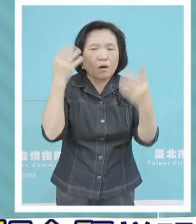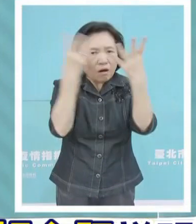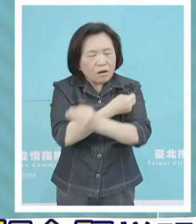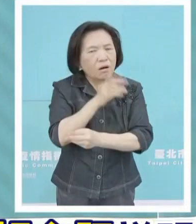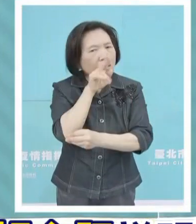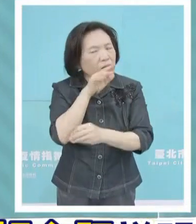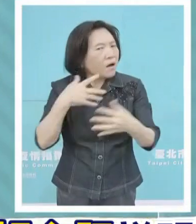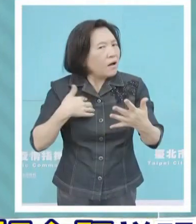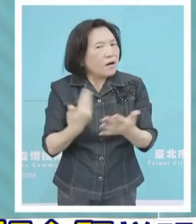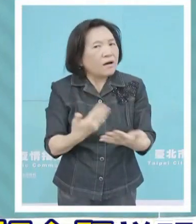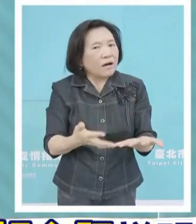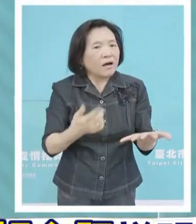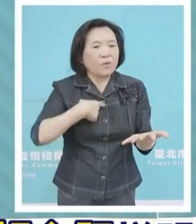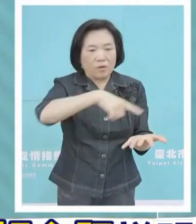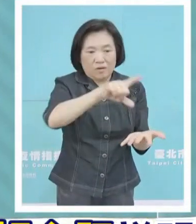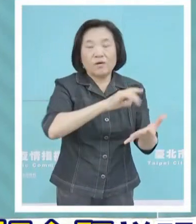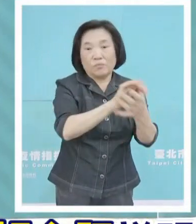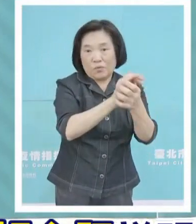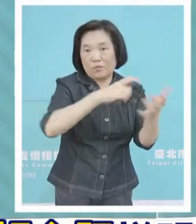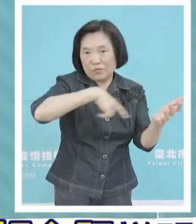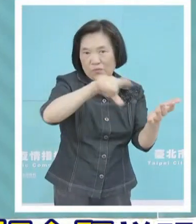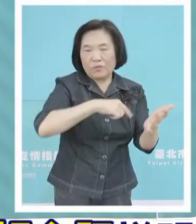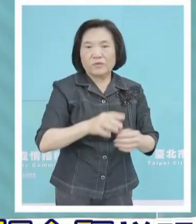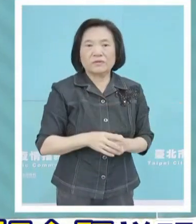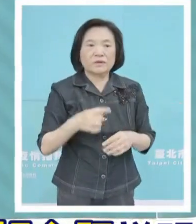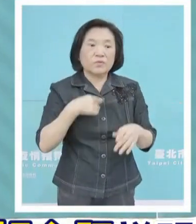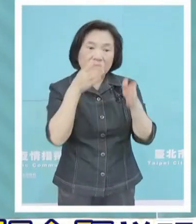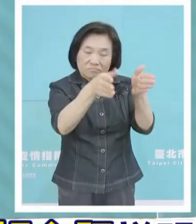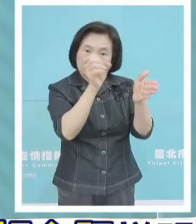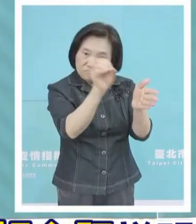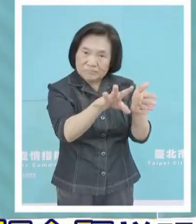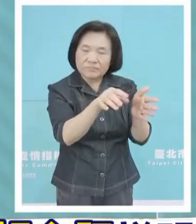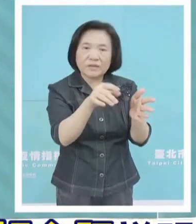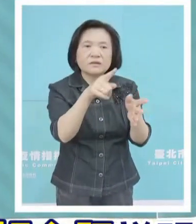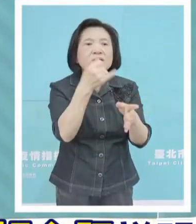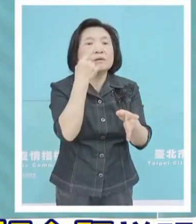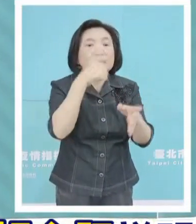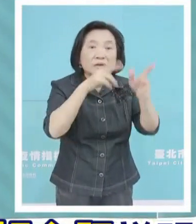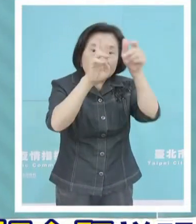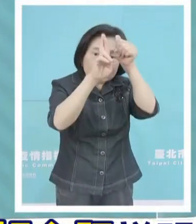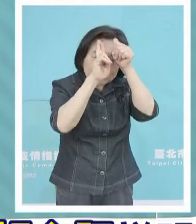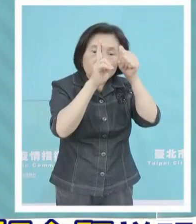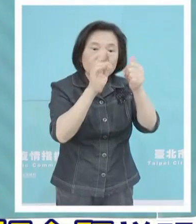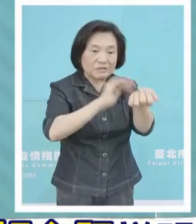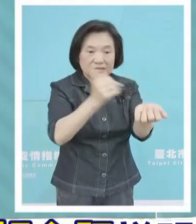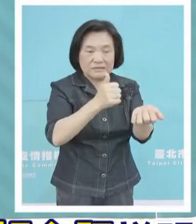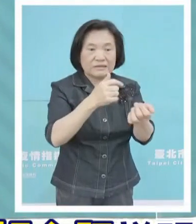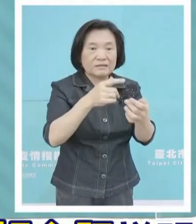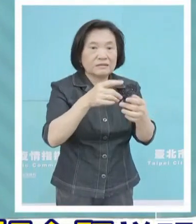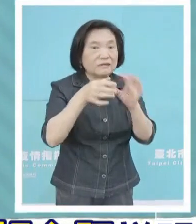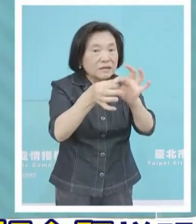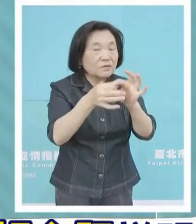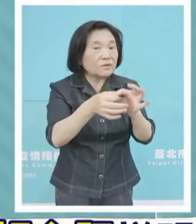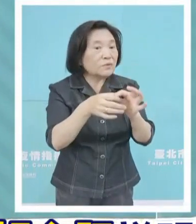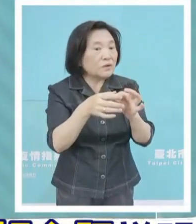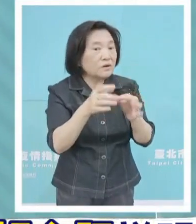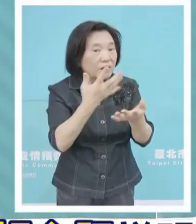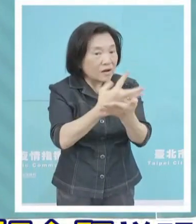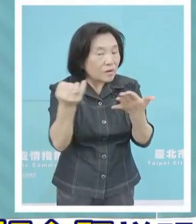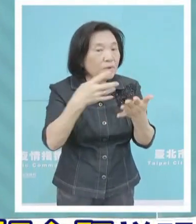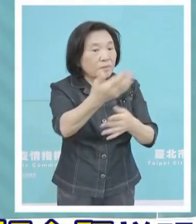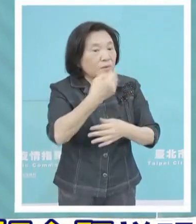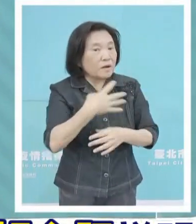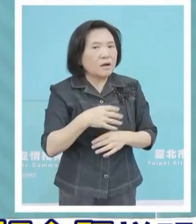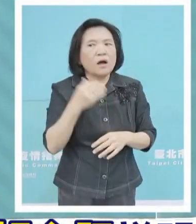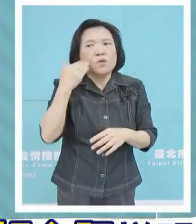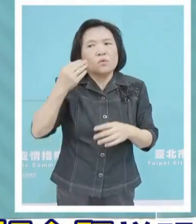跟他正式的说，可以给我许P的联络方式吗？如果我跟许P是一个很好的朋友，我不可能再